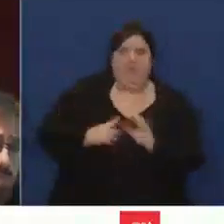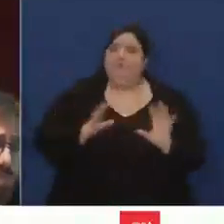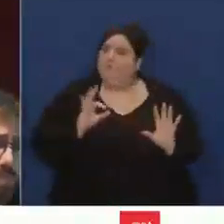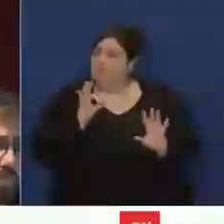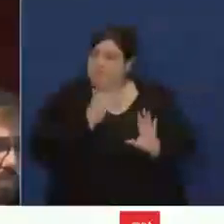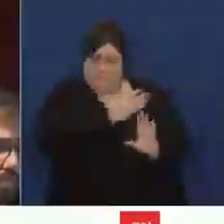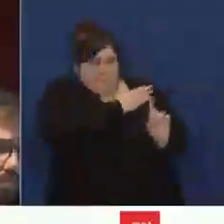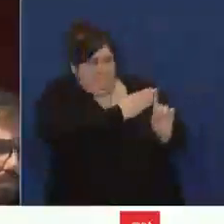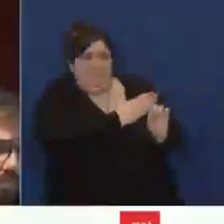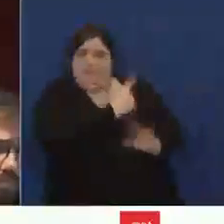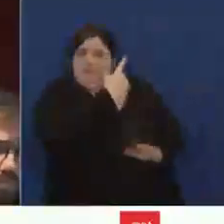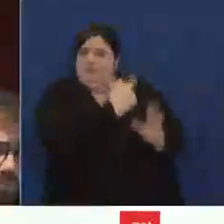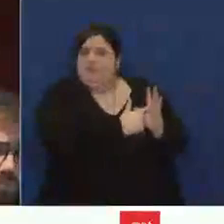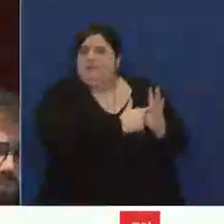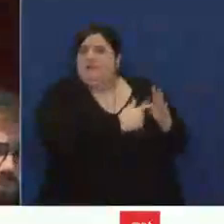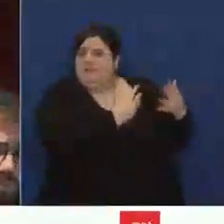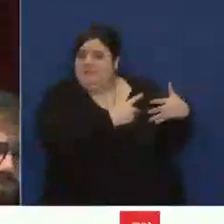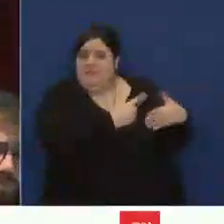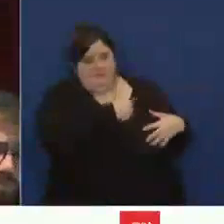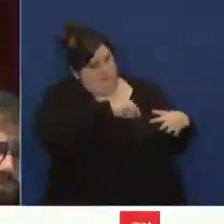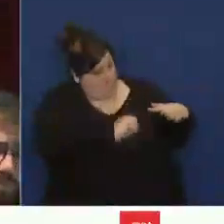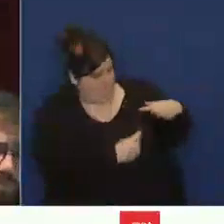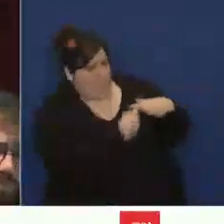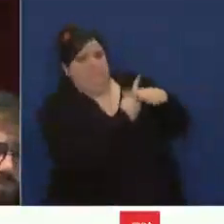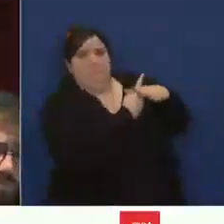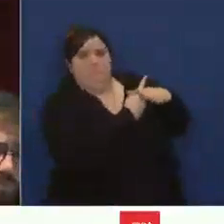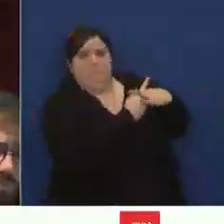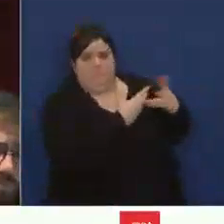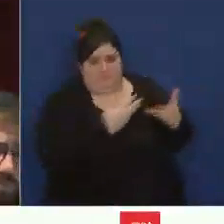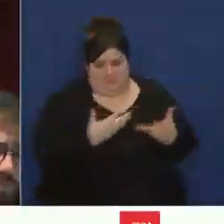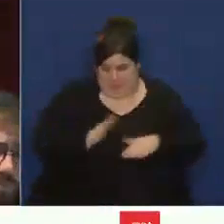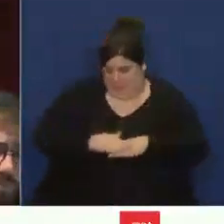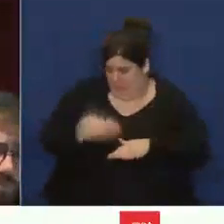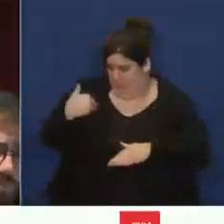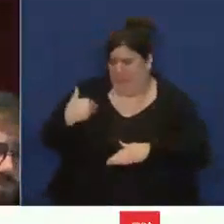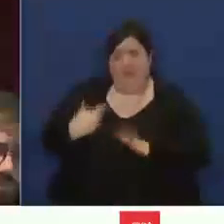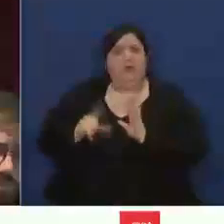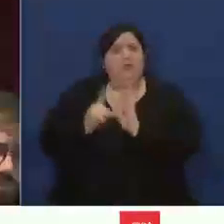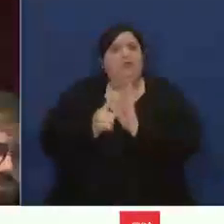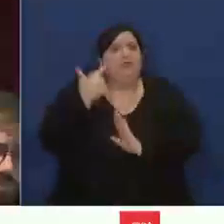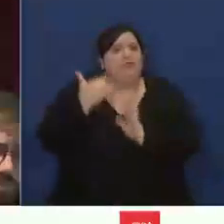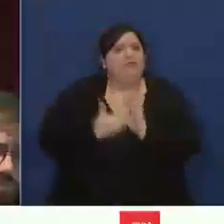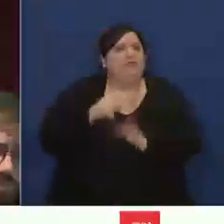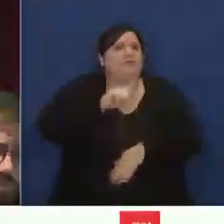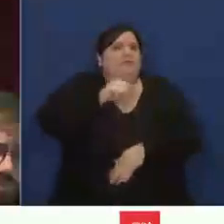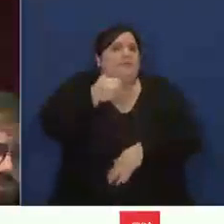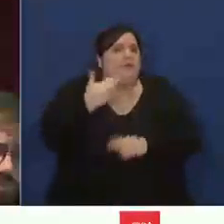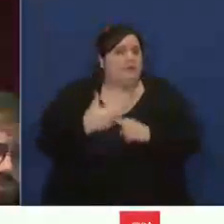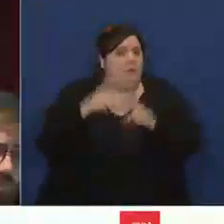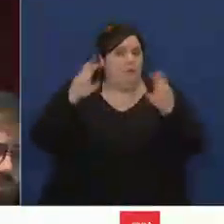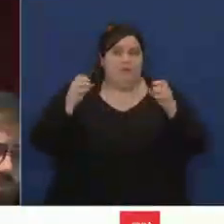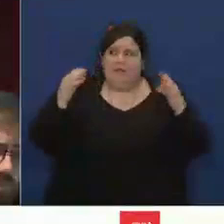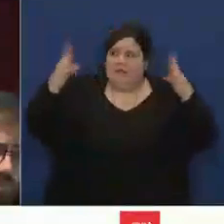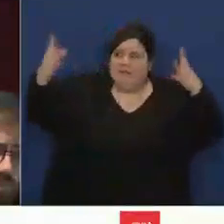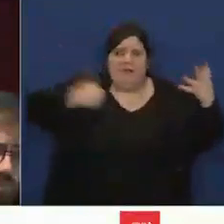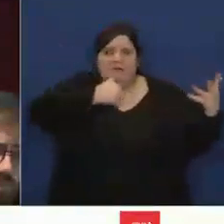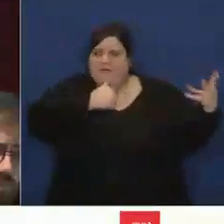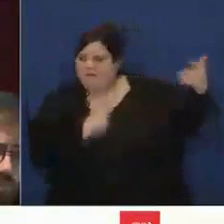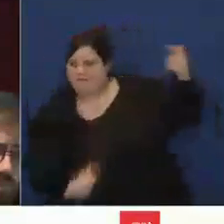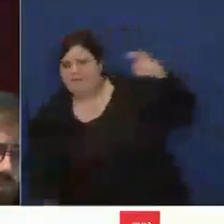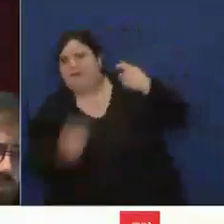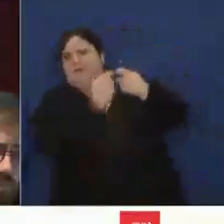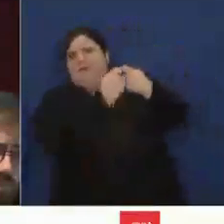loi de 2021, climat et résilience, en fait une obligation. Et il est bien que ce